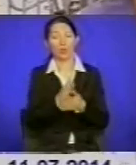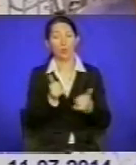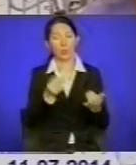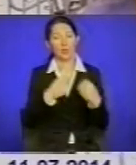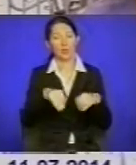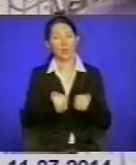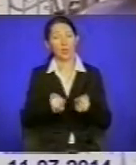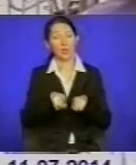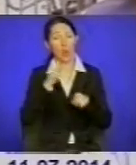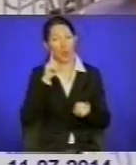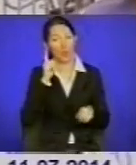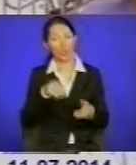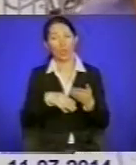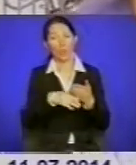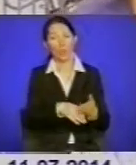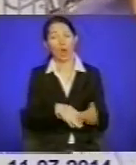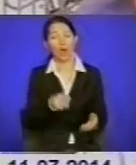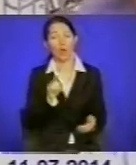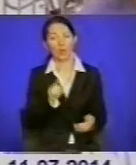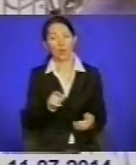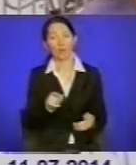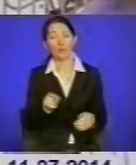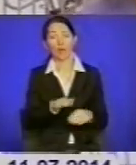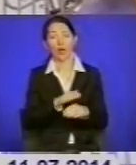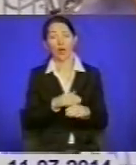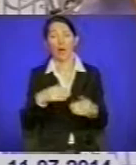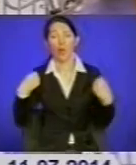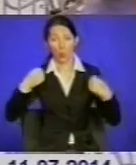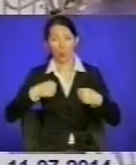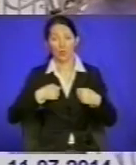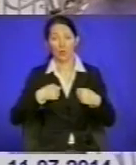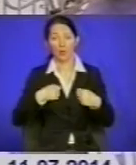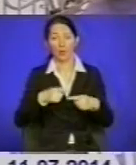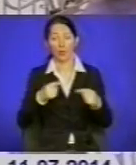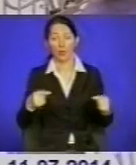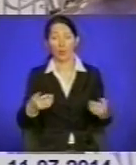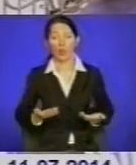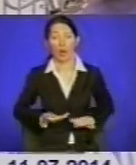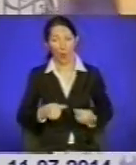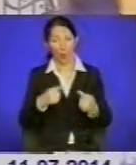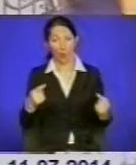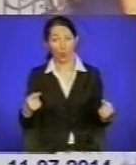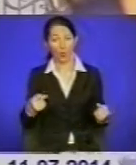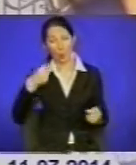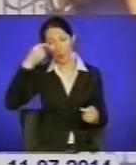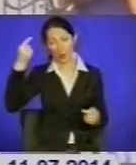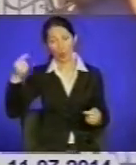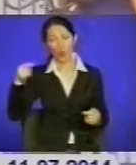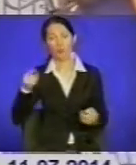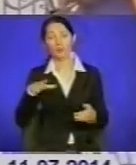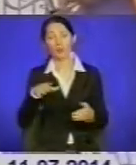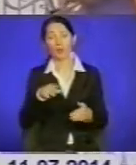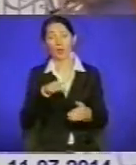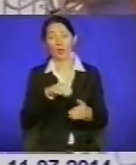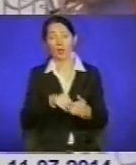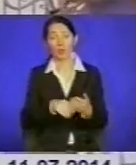молоді допомагають їм у гуманітарному одязі і предметах побуту. Психологи визначають психічний